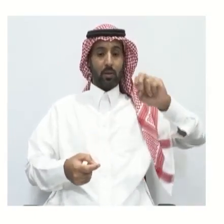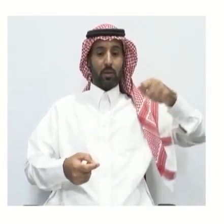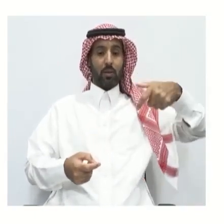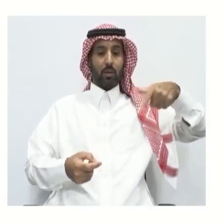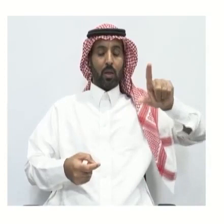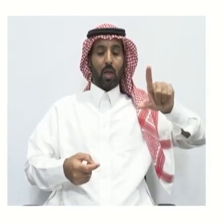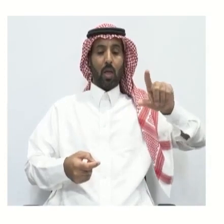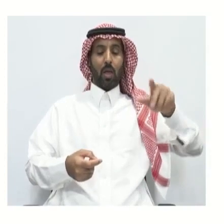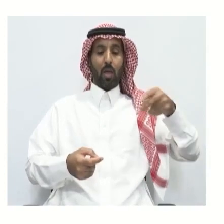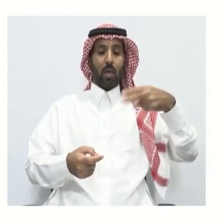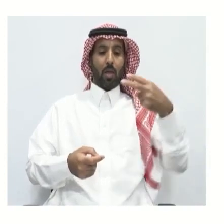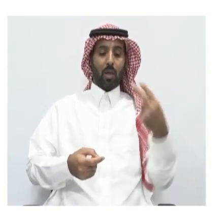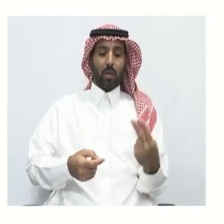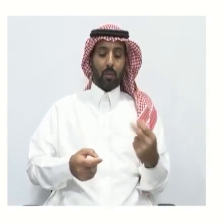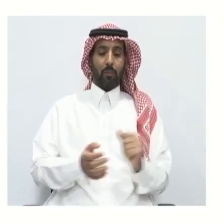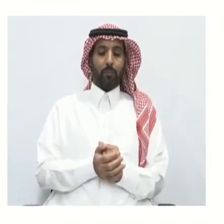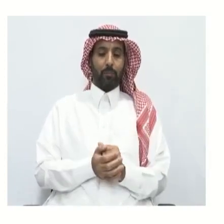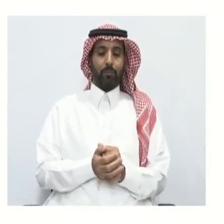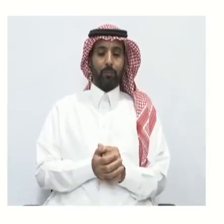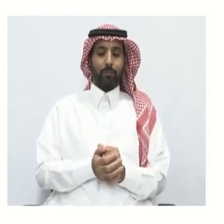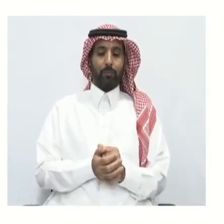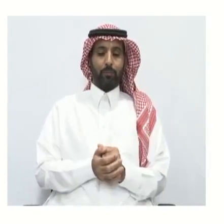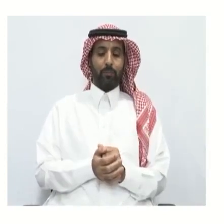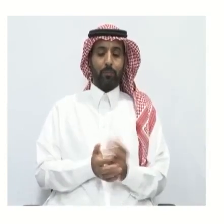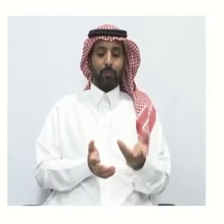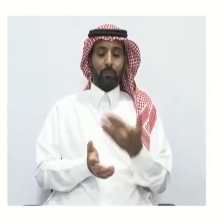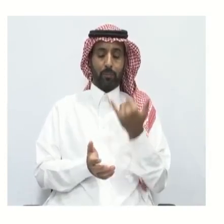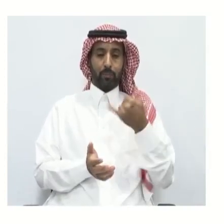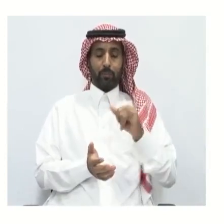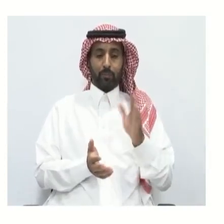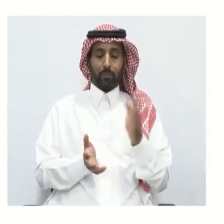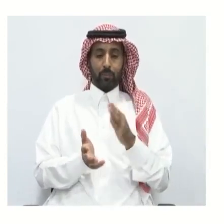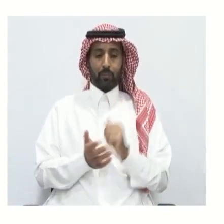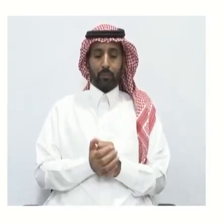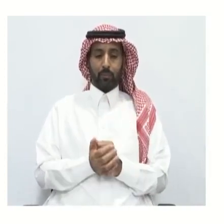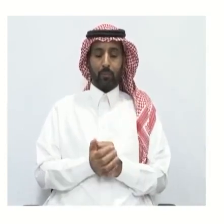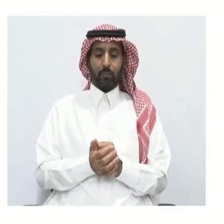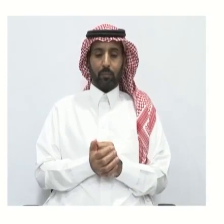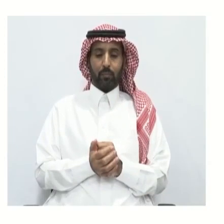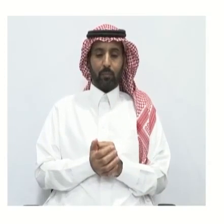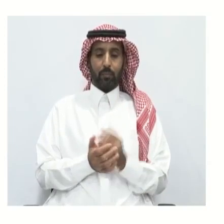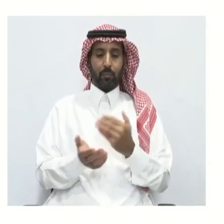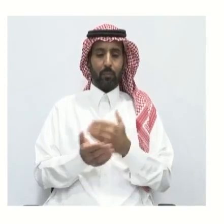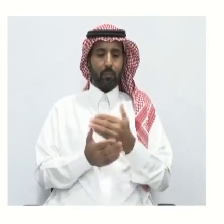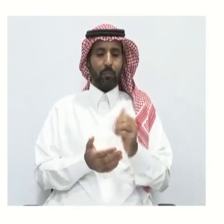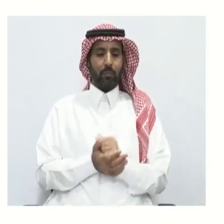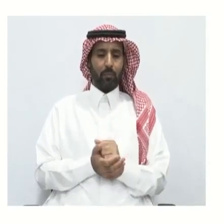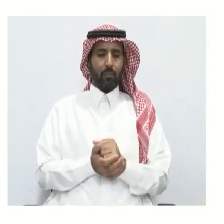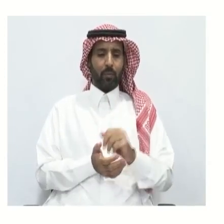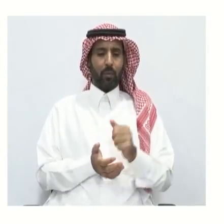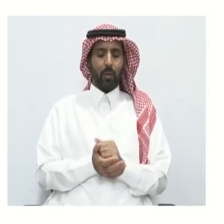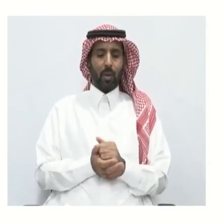النظري احسب نسبه المردود المئويه اذا تم الحصول عليها عمليا